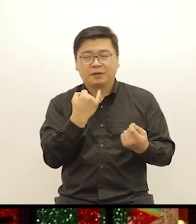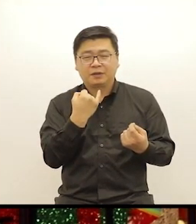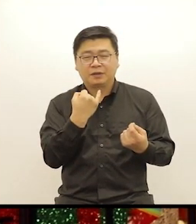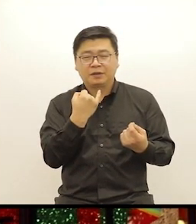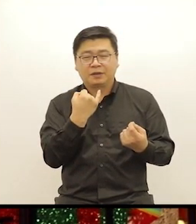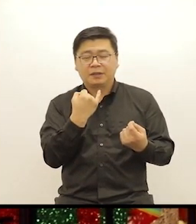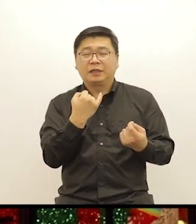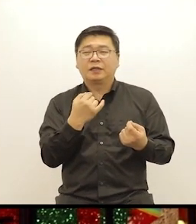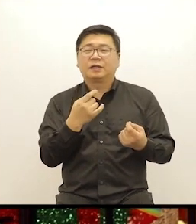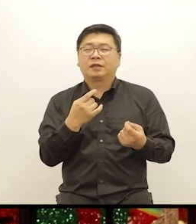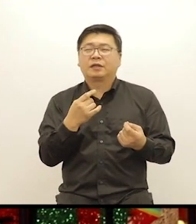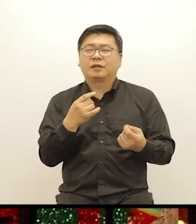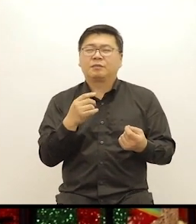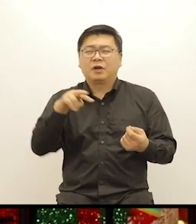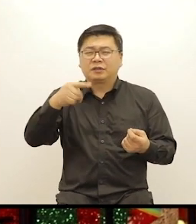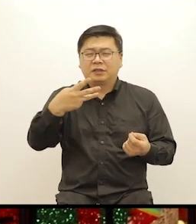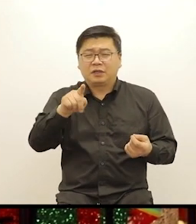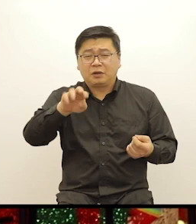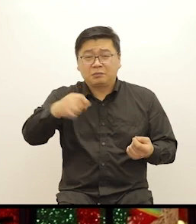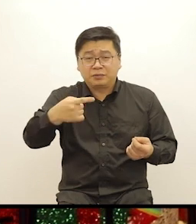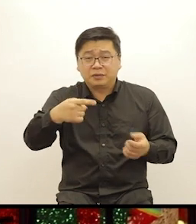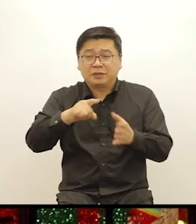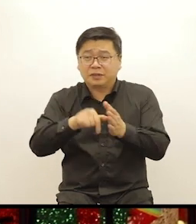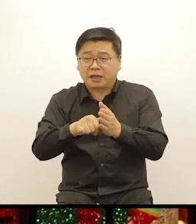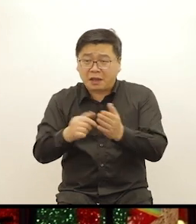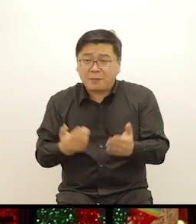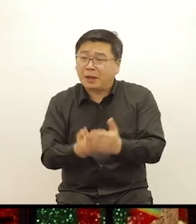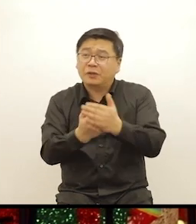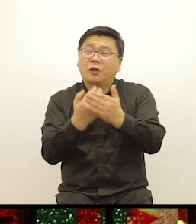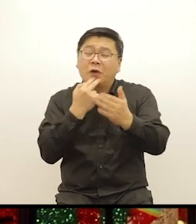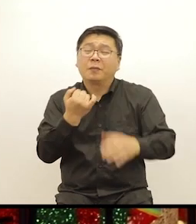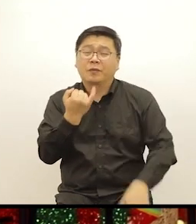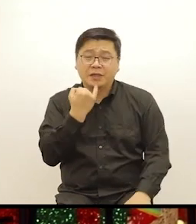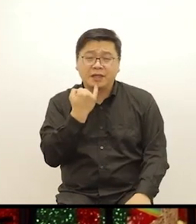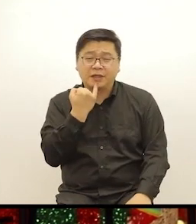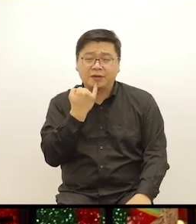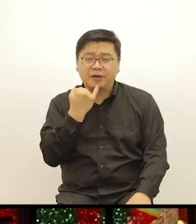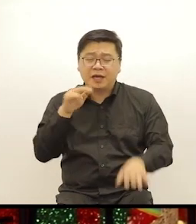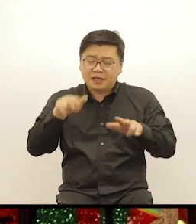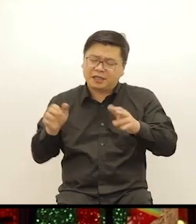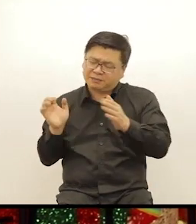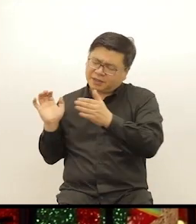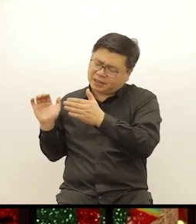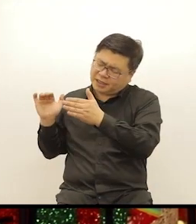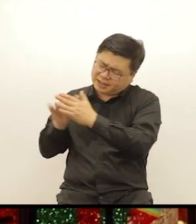제가 말씀드리는 거는 그때는 앞으로 못 나아가도 괜찮아요. 예, 그동안